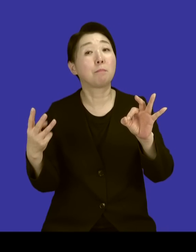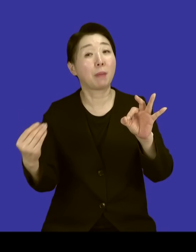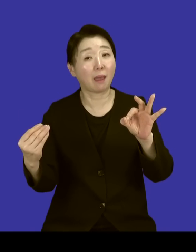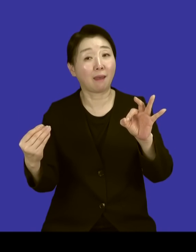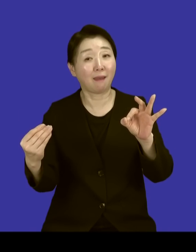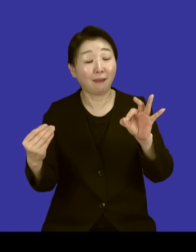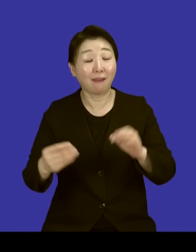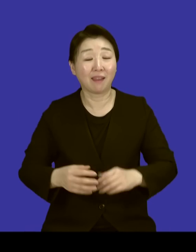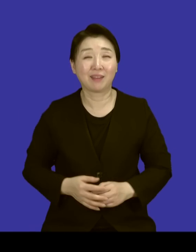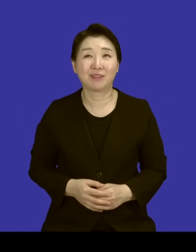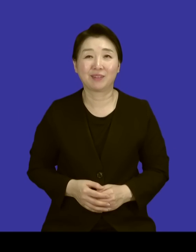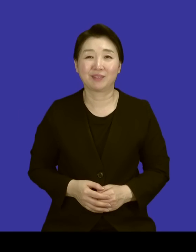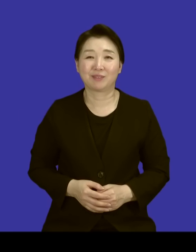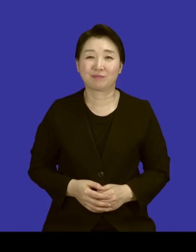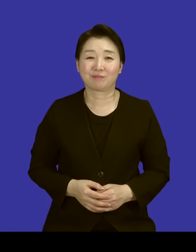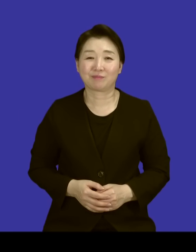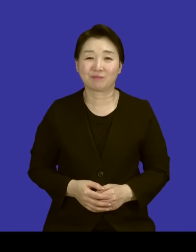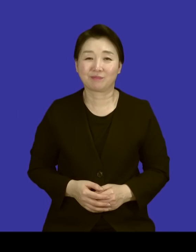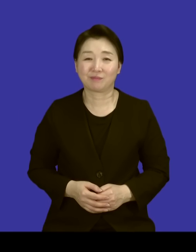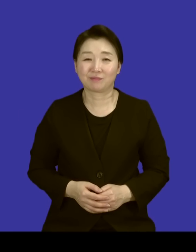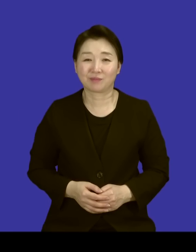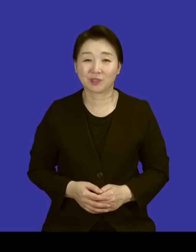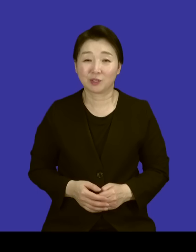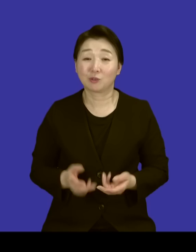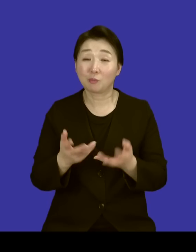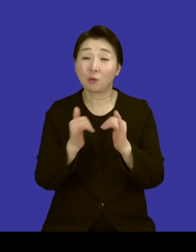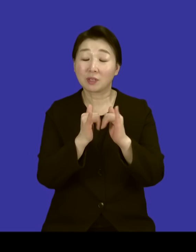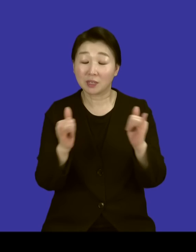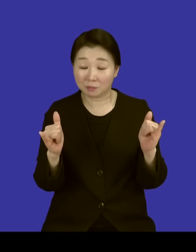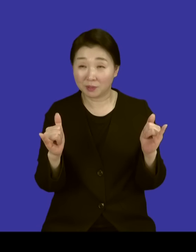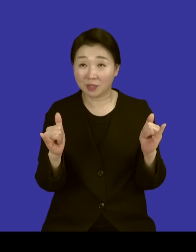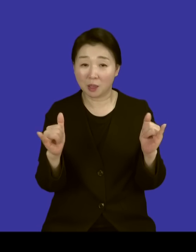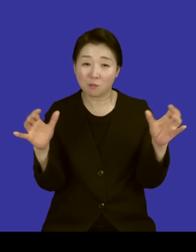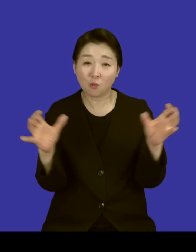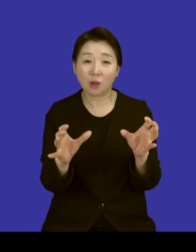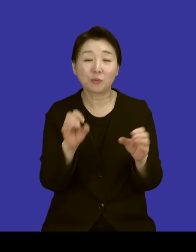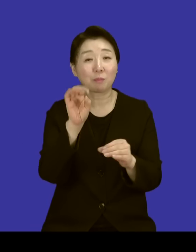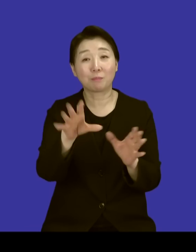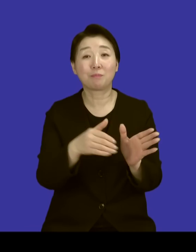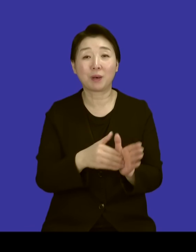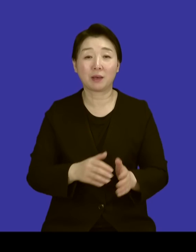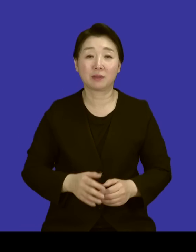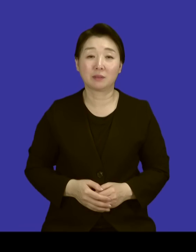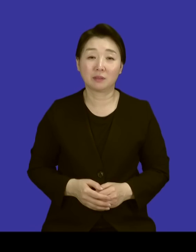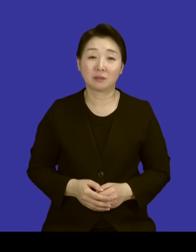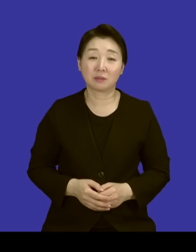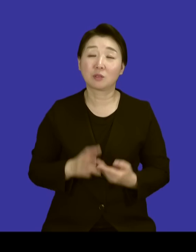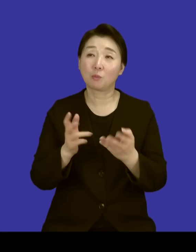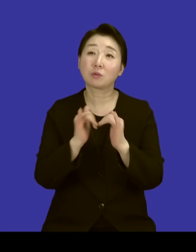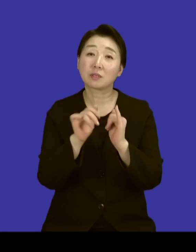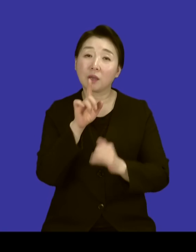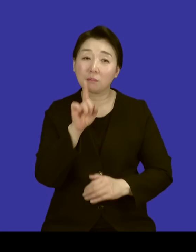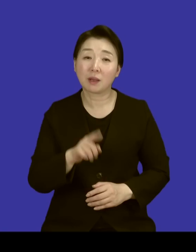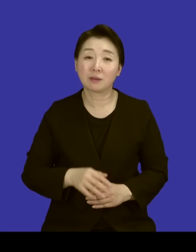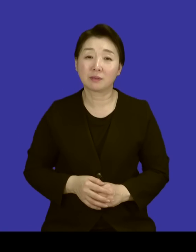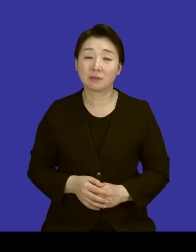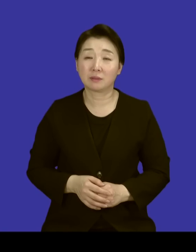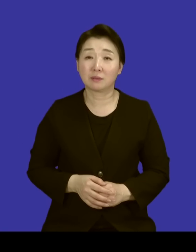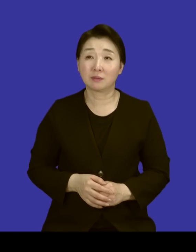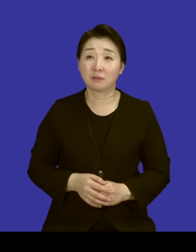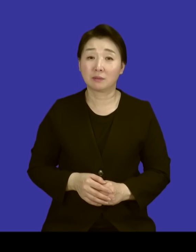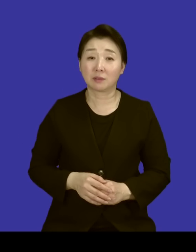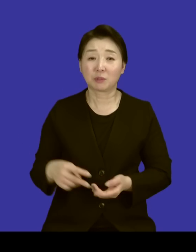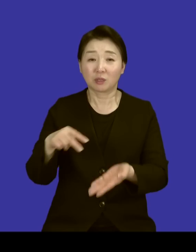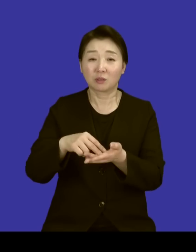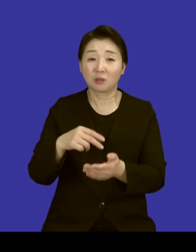하고 계산이 딱 맞아 떨어져서 우리 봉사자들에게 핵심 봉사자 모아놓고 그 이야기를 했어요. 예. 그랬더니 봉사자 한 분이 벌떡